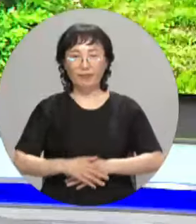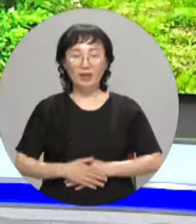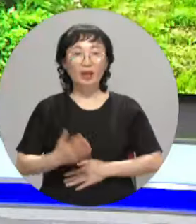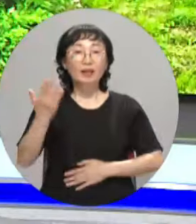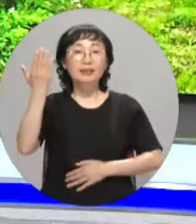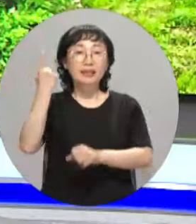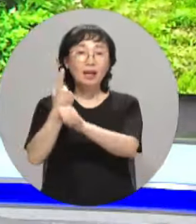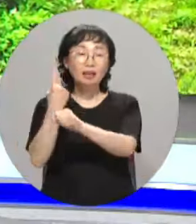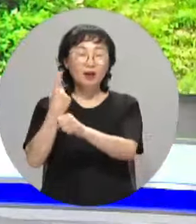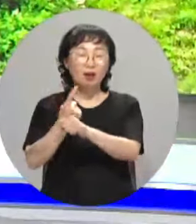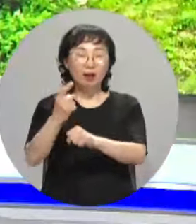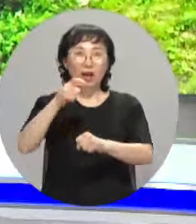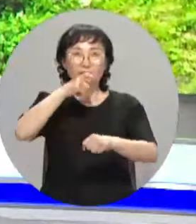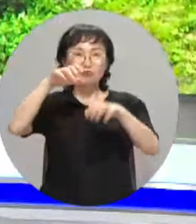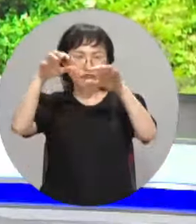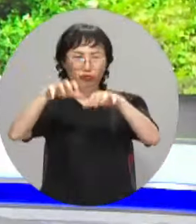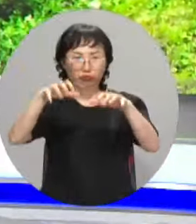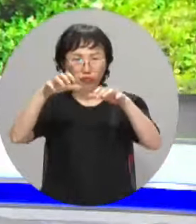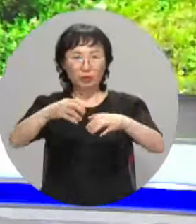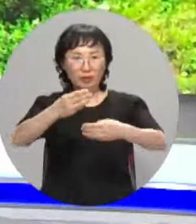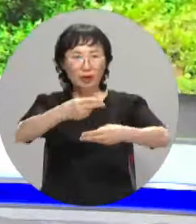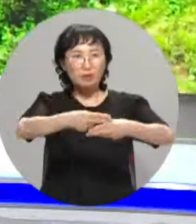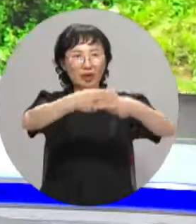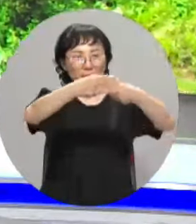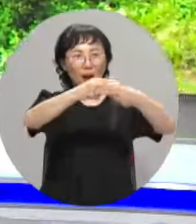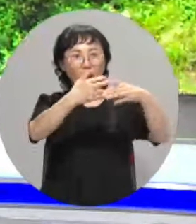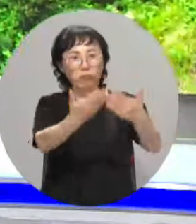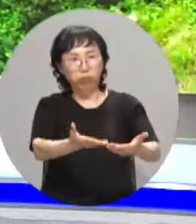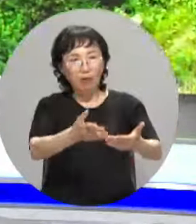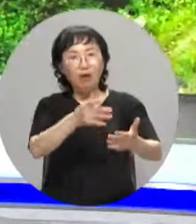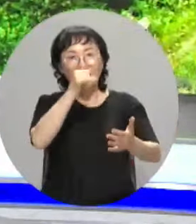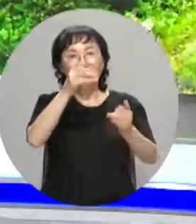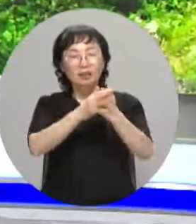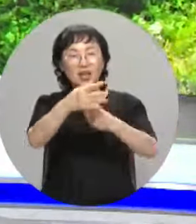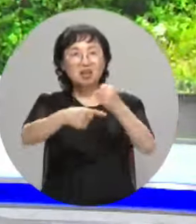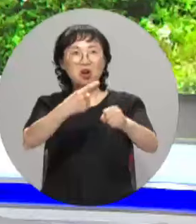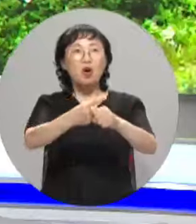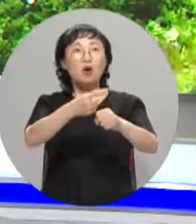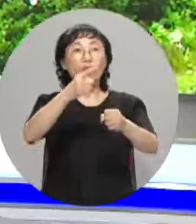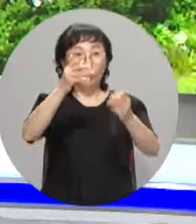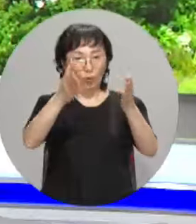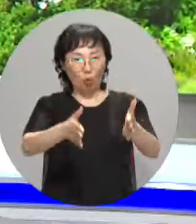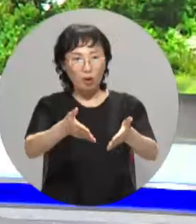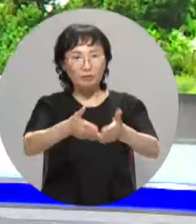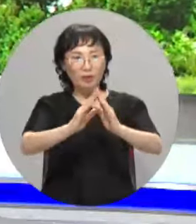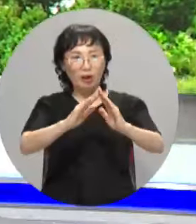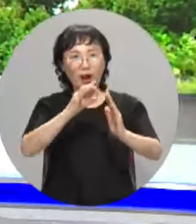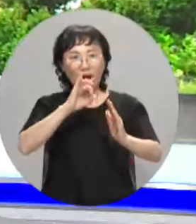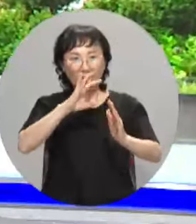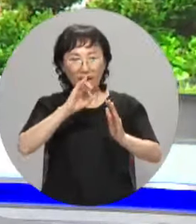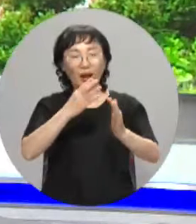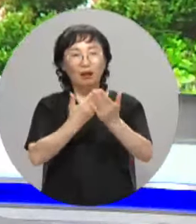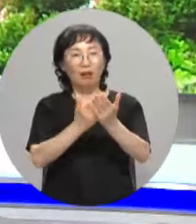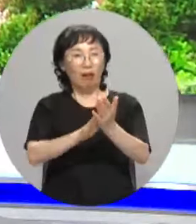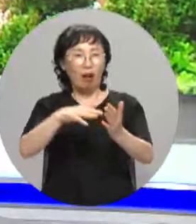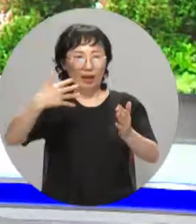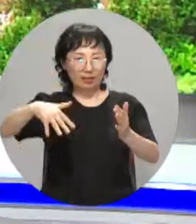지난해 집중 호에 재방이 일부 유실된 저수지가 1년 넘게 보수되지 않아 주민들이 불안감을 감추지 못하고